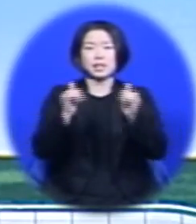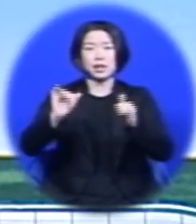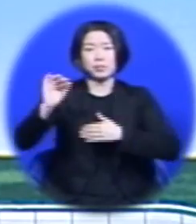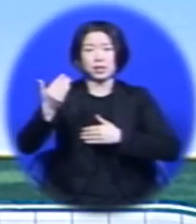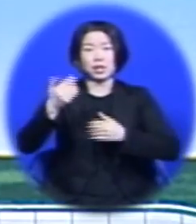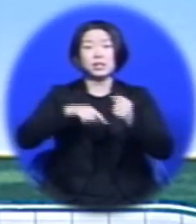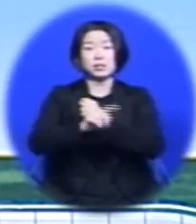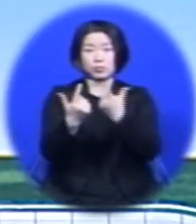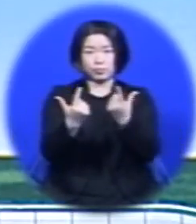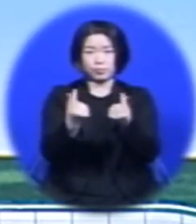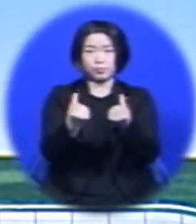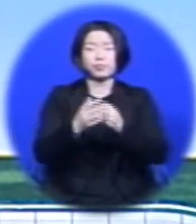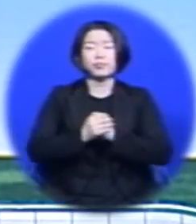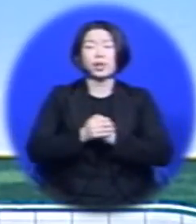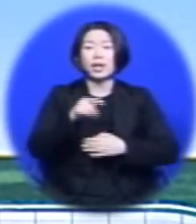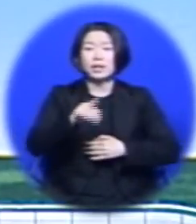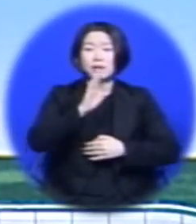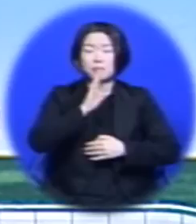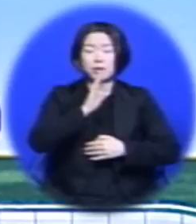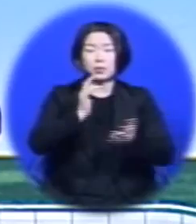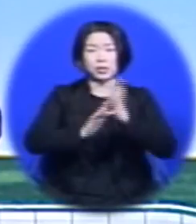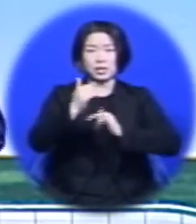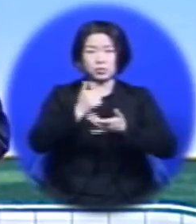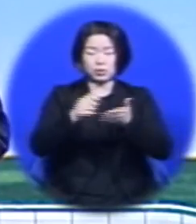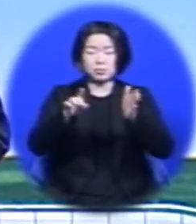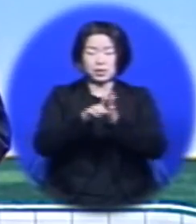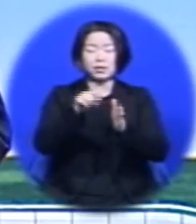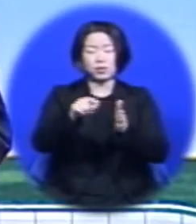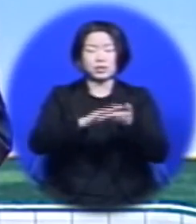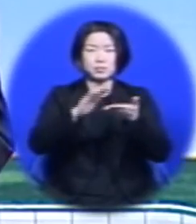뜻입니다 이것이 바로 예수를 믿는 겁니다